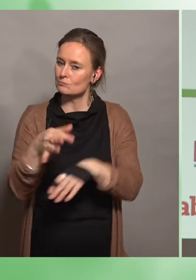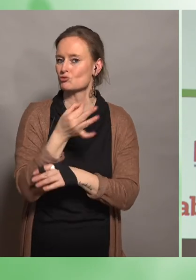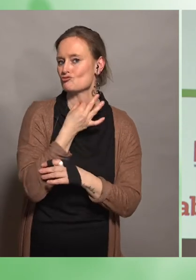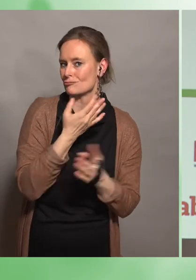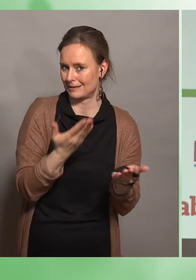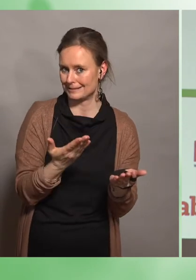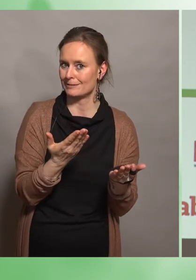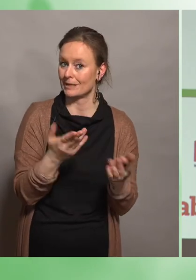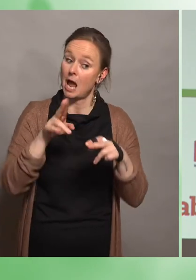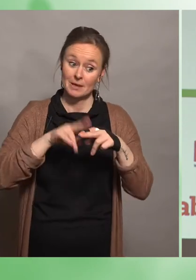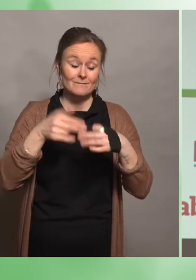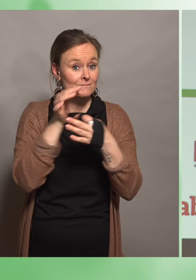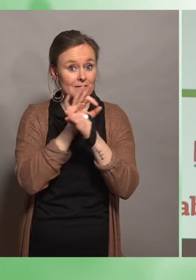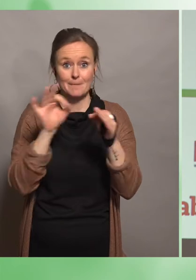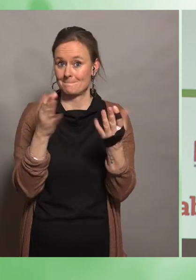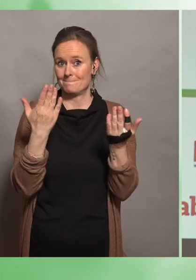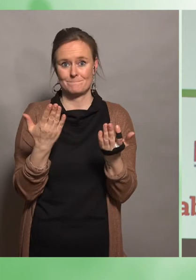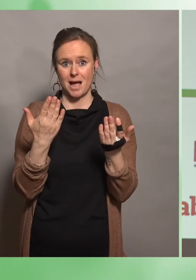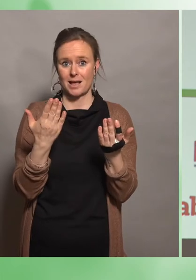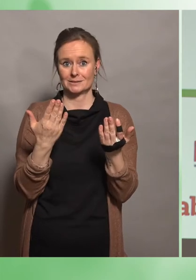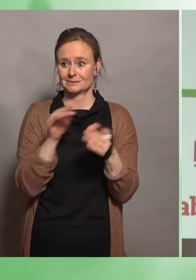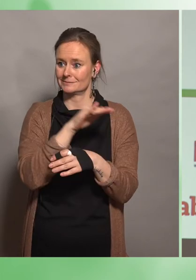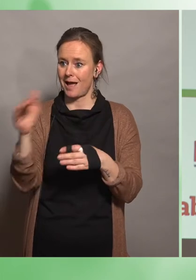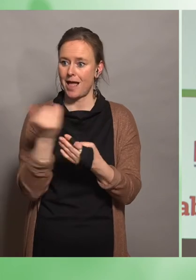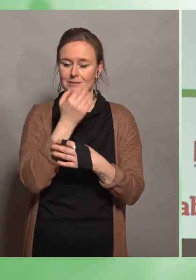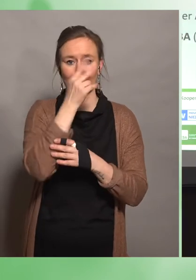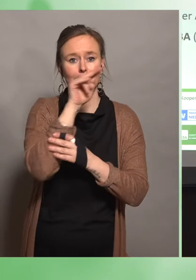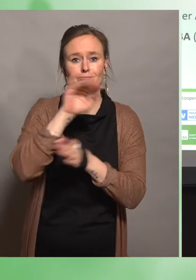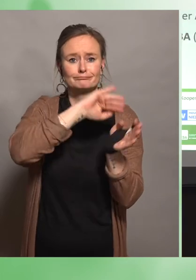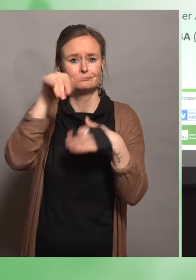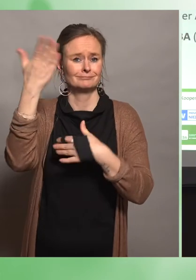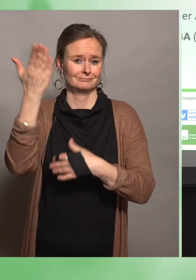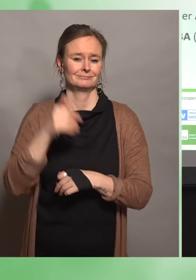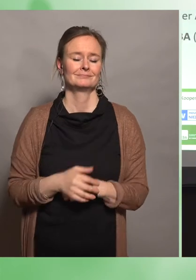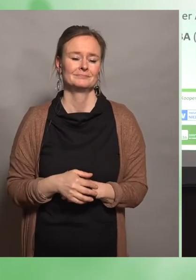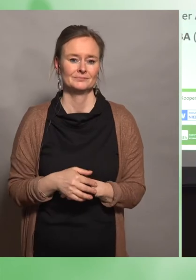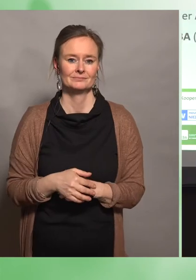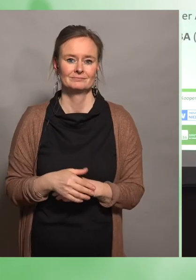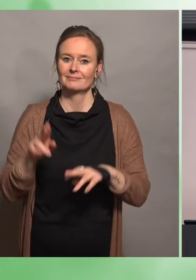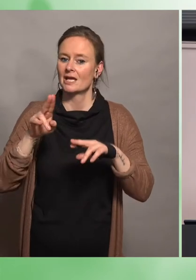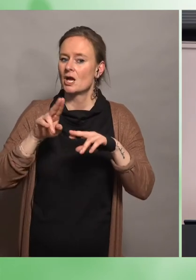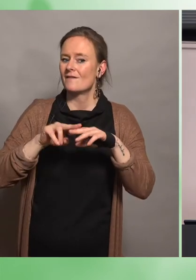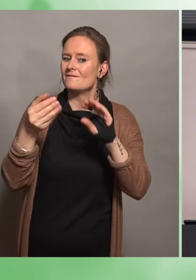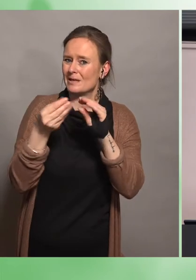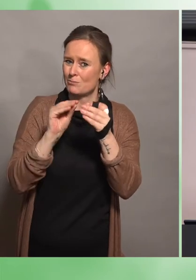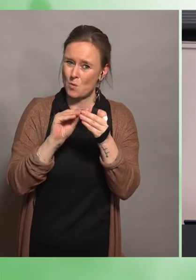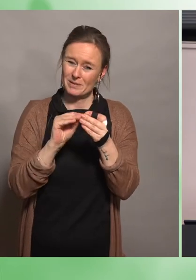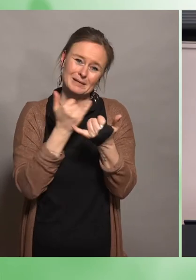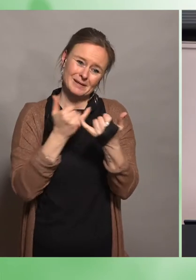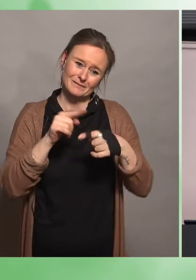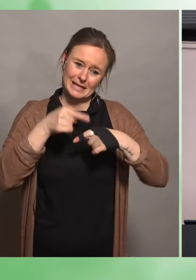dann schaut man über alles andere eigentlich drüber hinweg. Mhm. Ja. Und eben, wenn es einmal Probleme gibt, wie gehen Sie dann damit